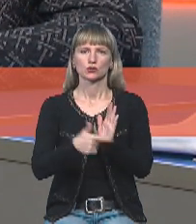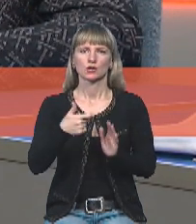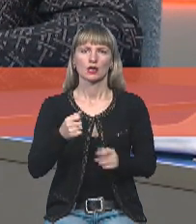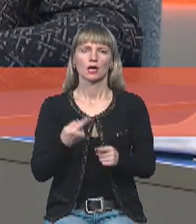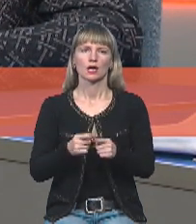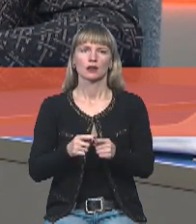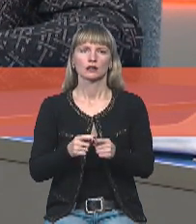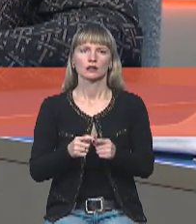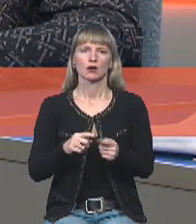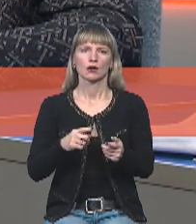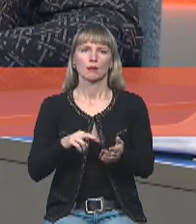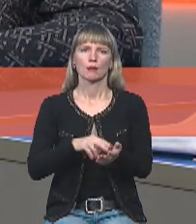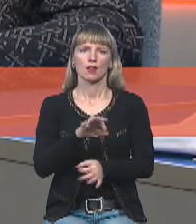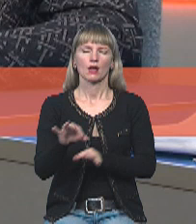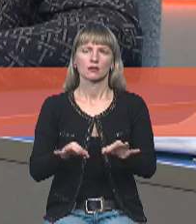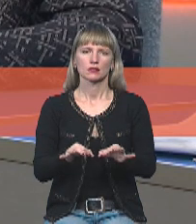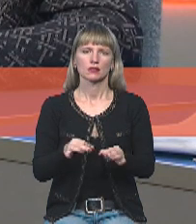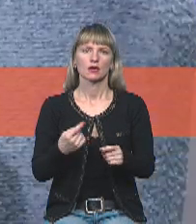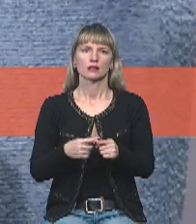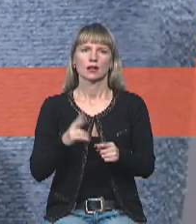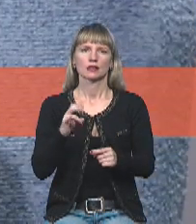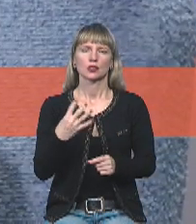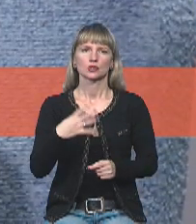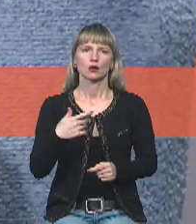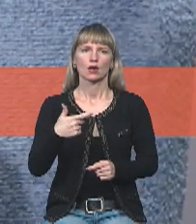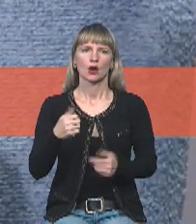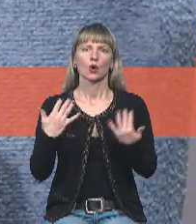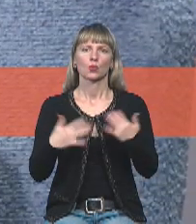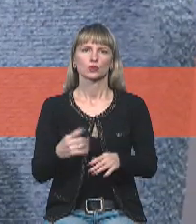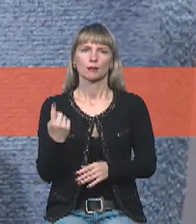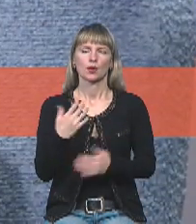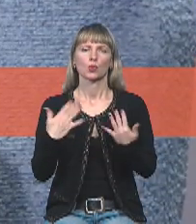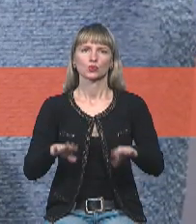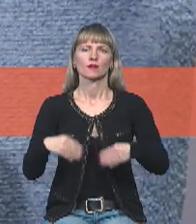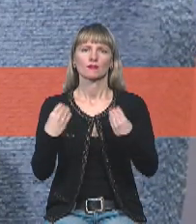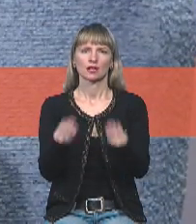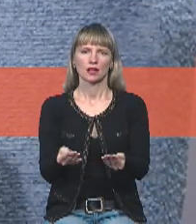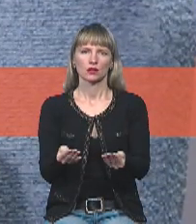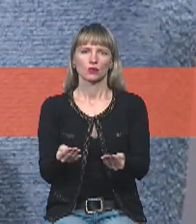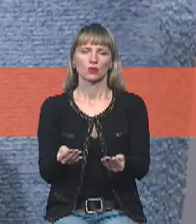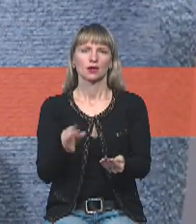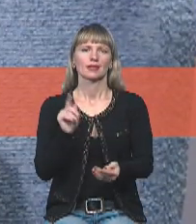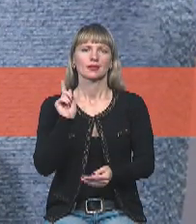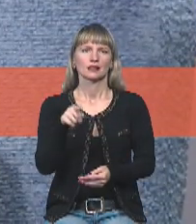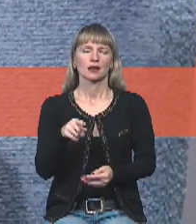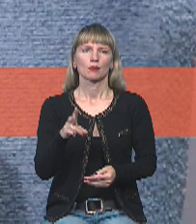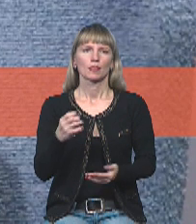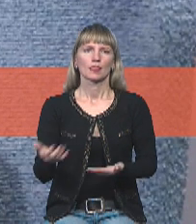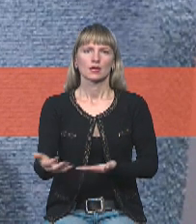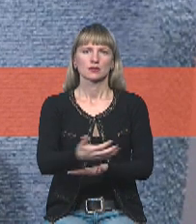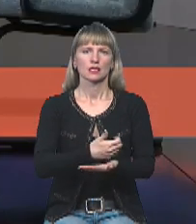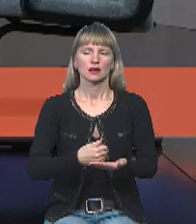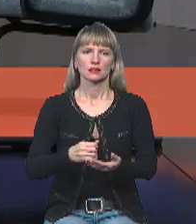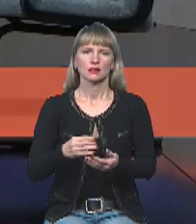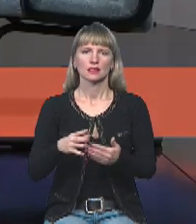– це детальний план. От скільки вже розпоряджень, це саме на 40 гектарів перших вже їх видано. І там на зняття вже